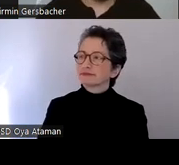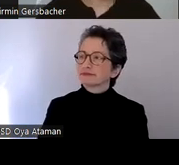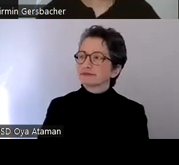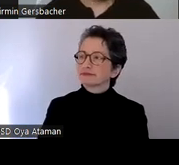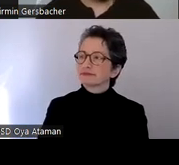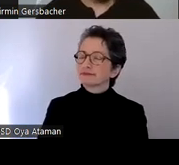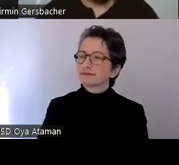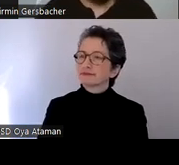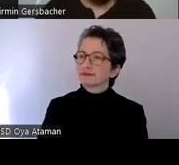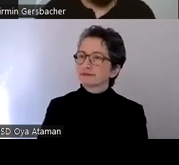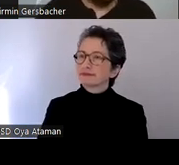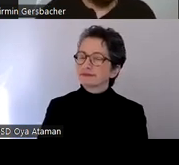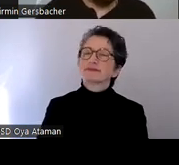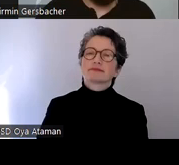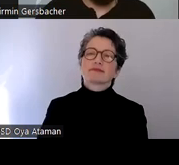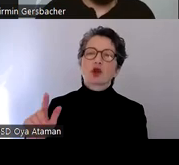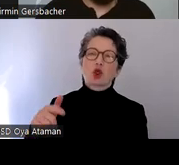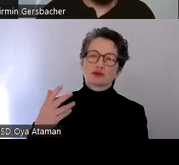Recording in progress.